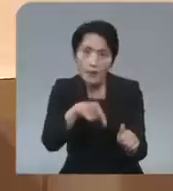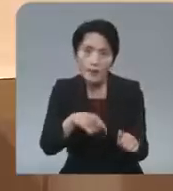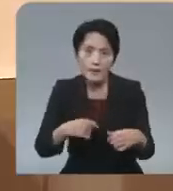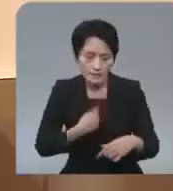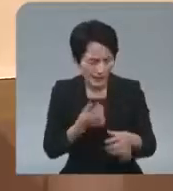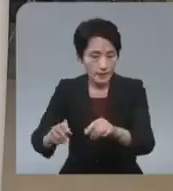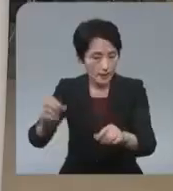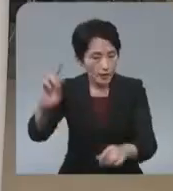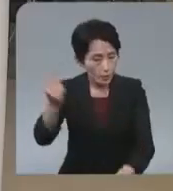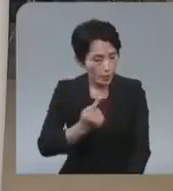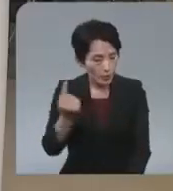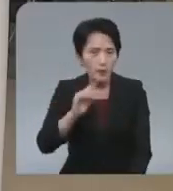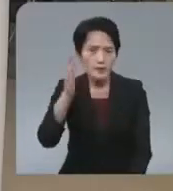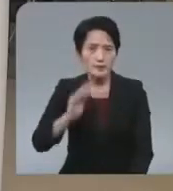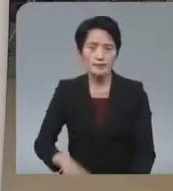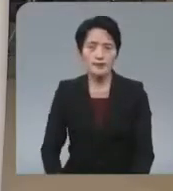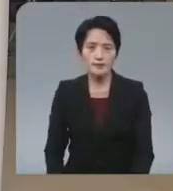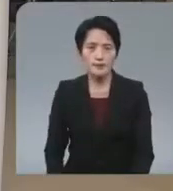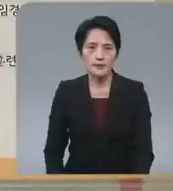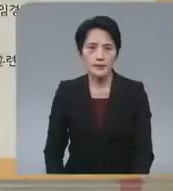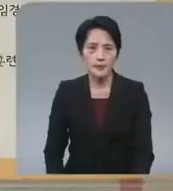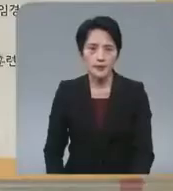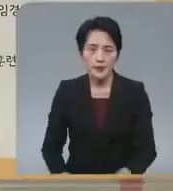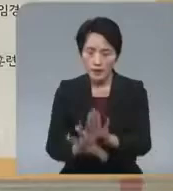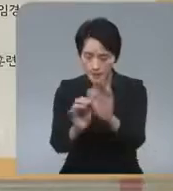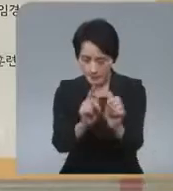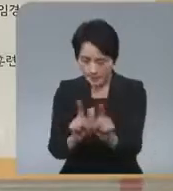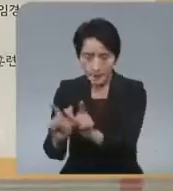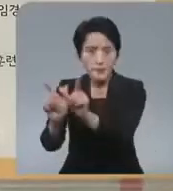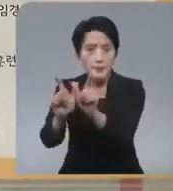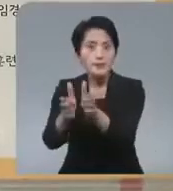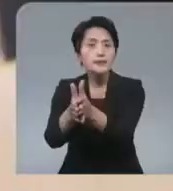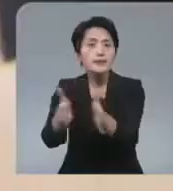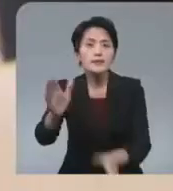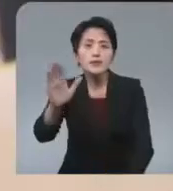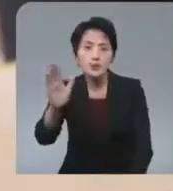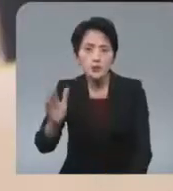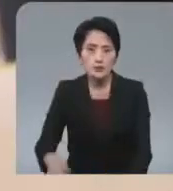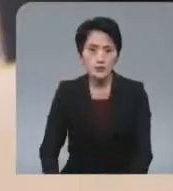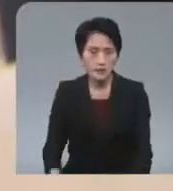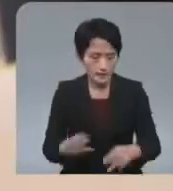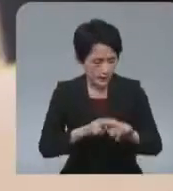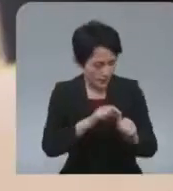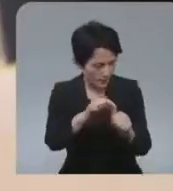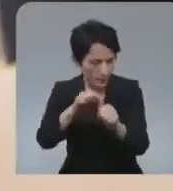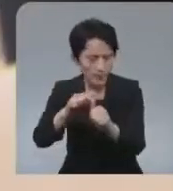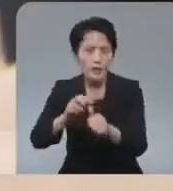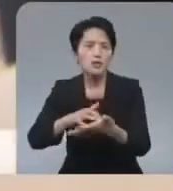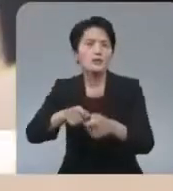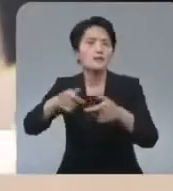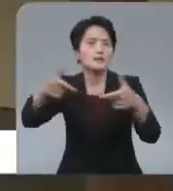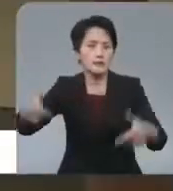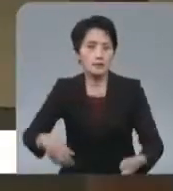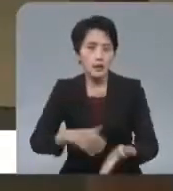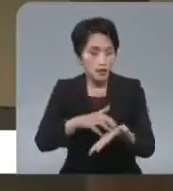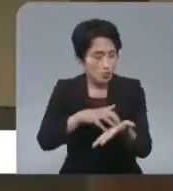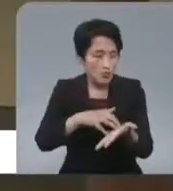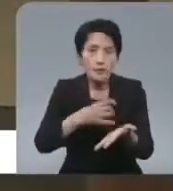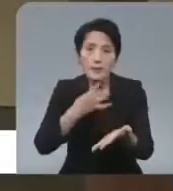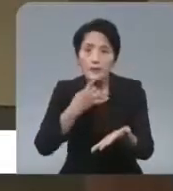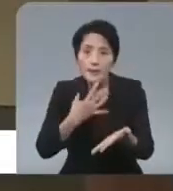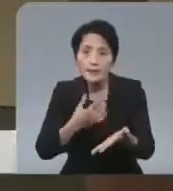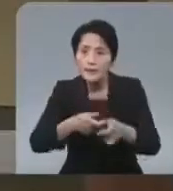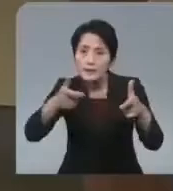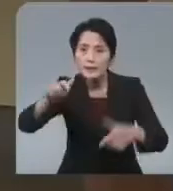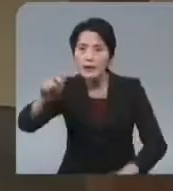2,8 prozentpunkte auf 58 7 prozent so stark wie in keiner anderen altersgruppe der wert entspricht